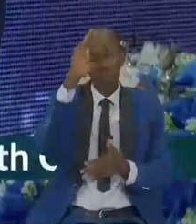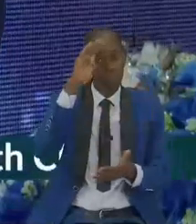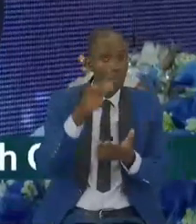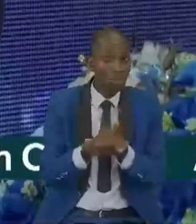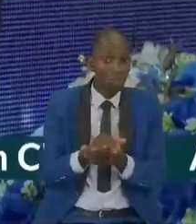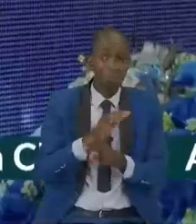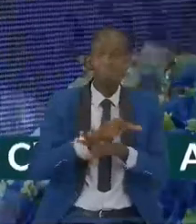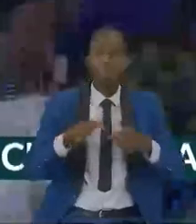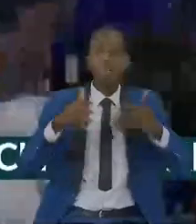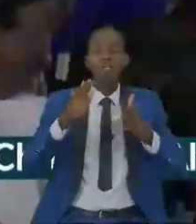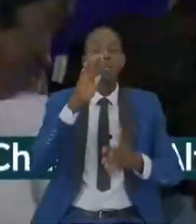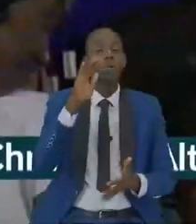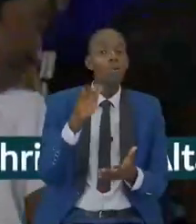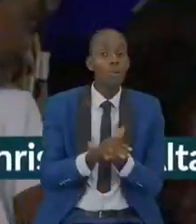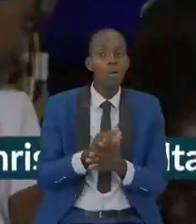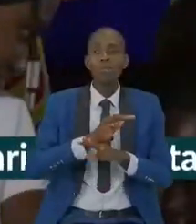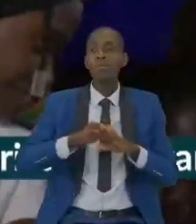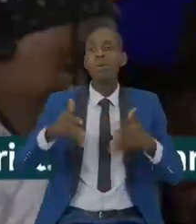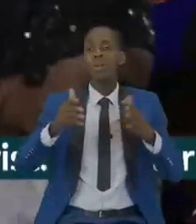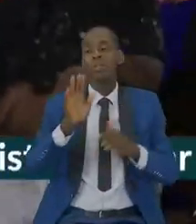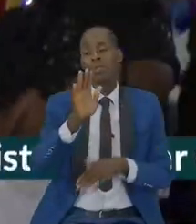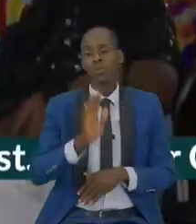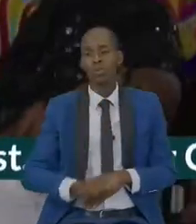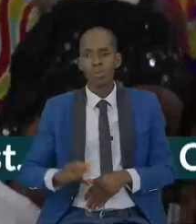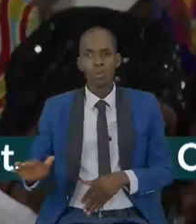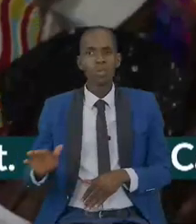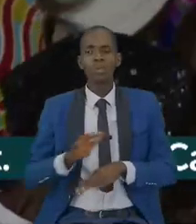Remplissons le formulaire correctement.